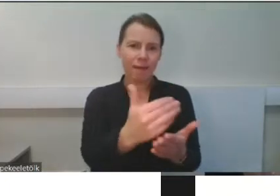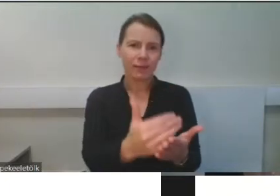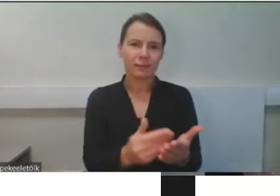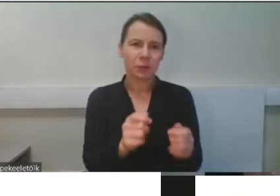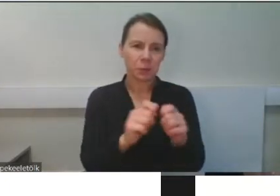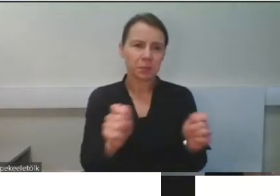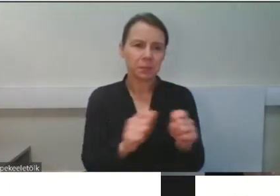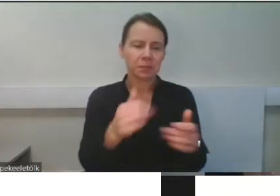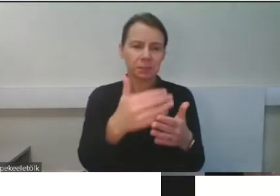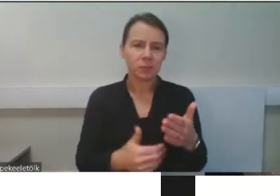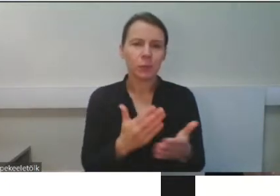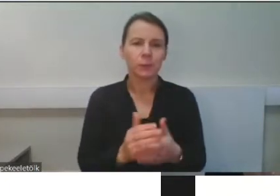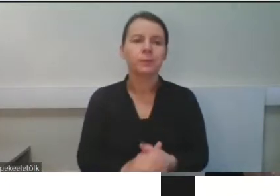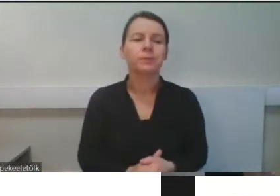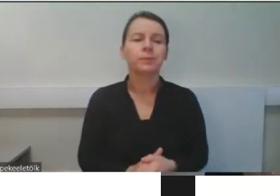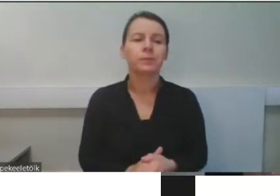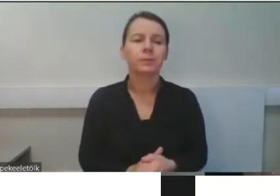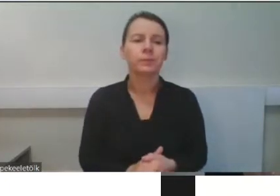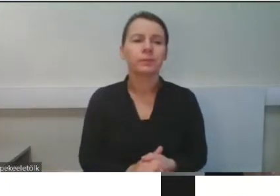omakorda jaguneb siin praegu viide